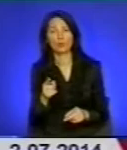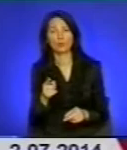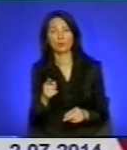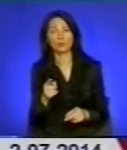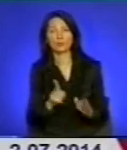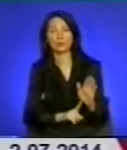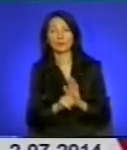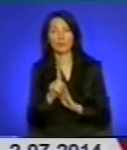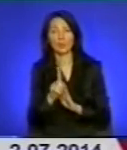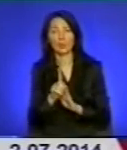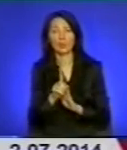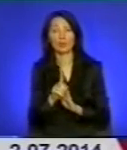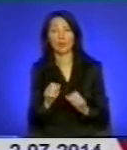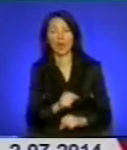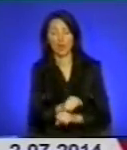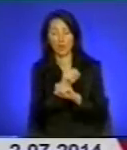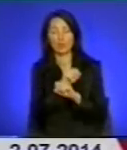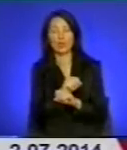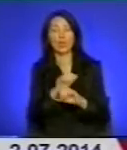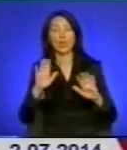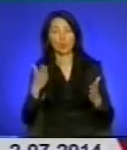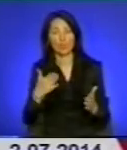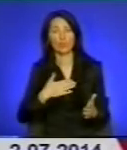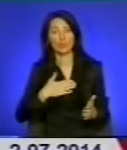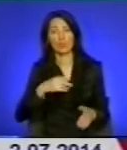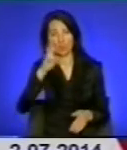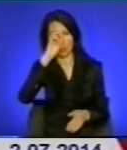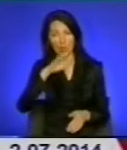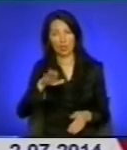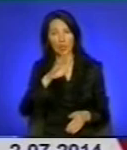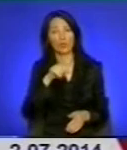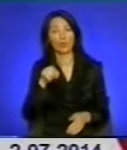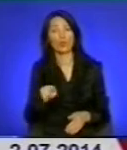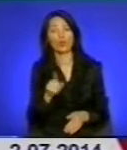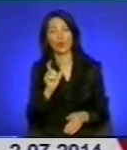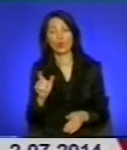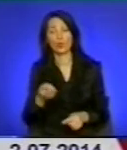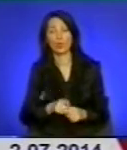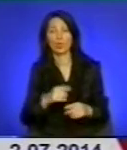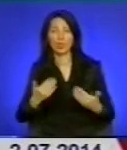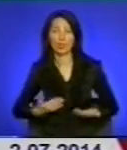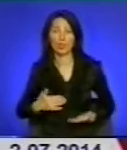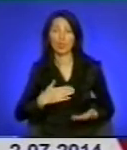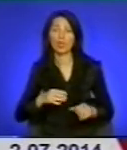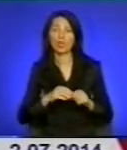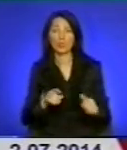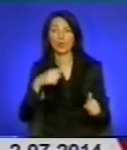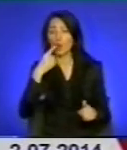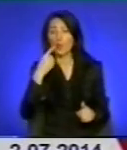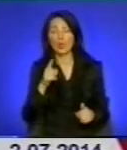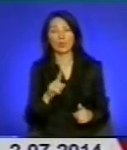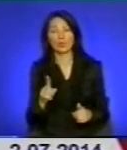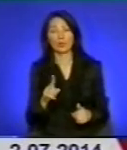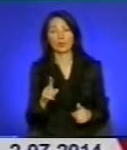розпочалися революційні події і нашій державі тому що люди які живуть у нашій землі вирішили що